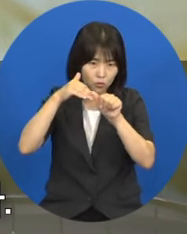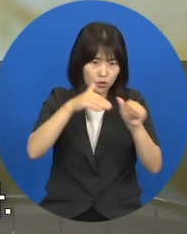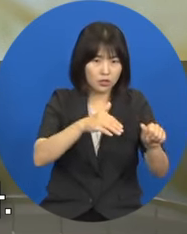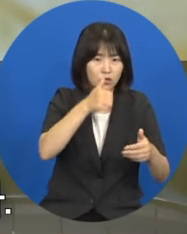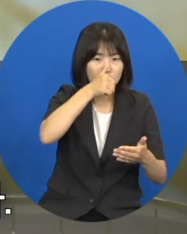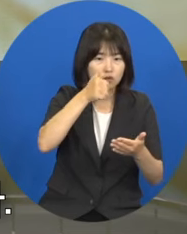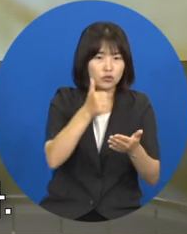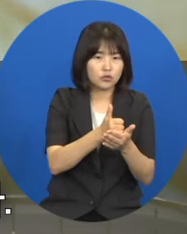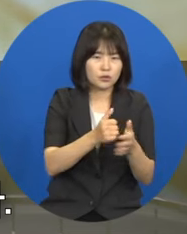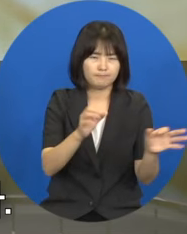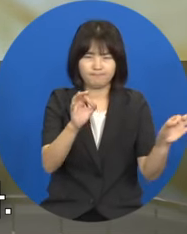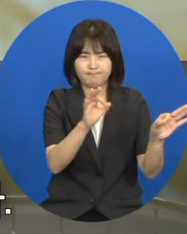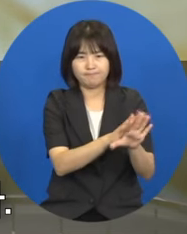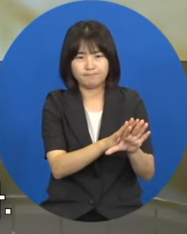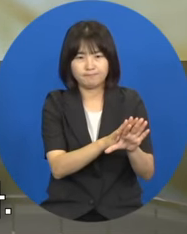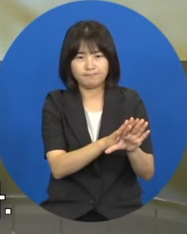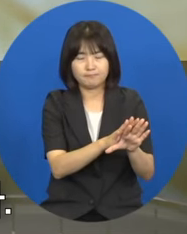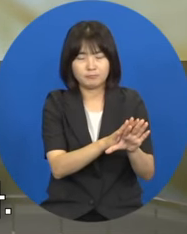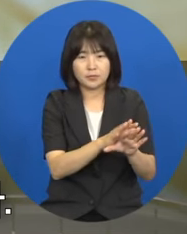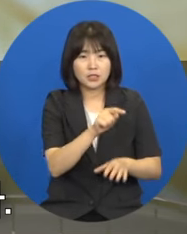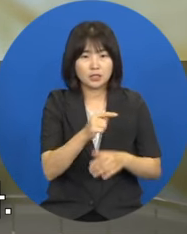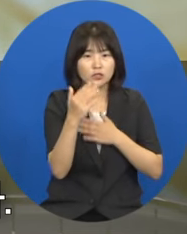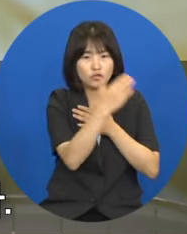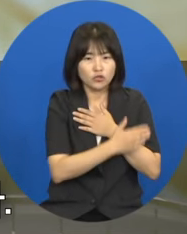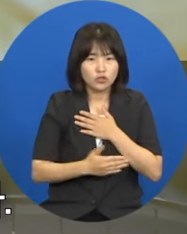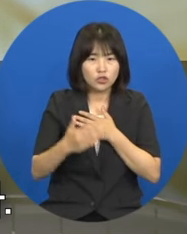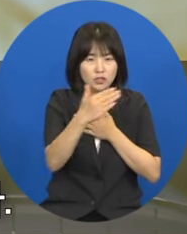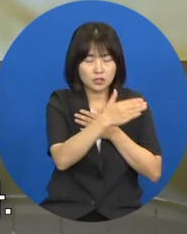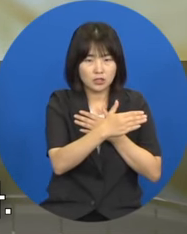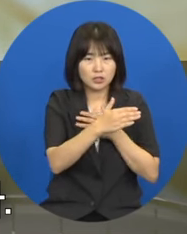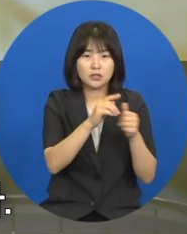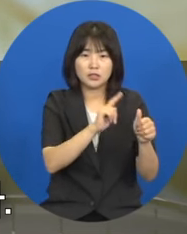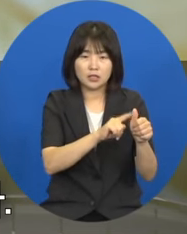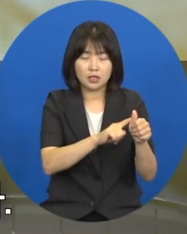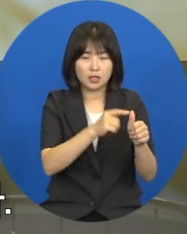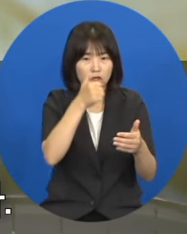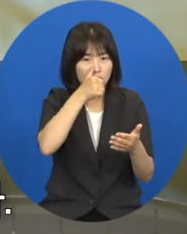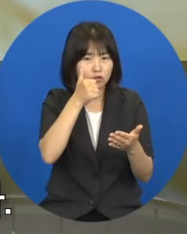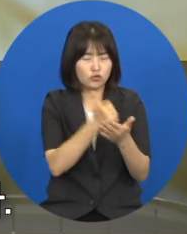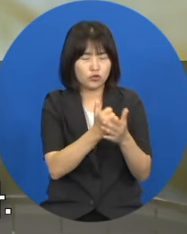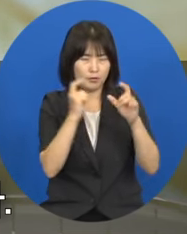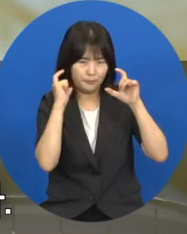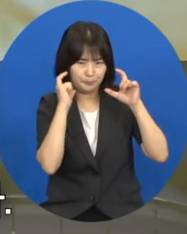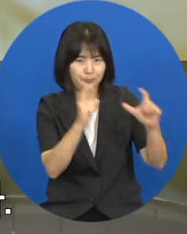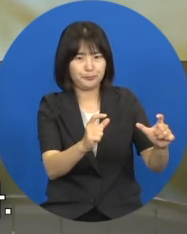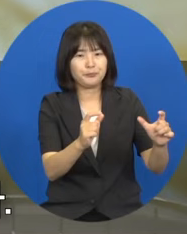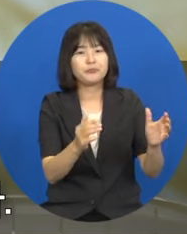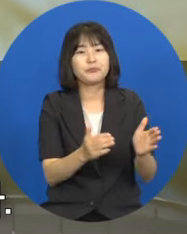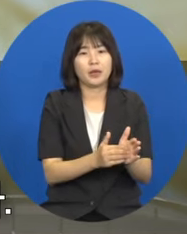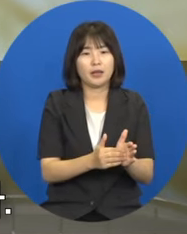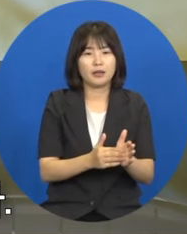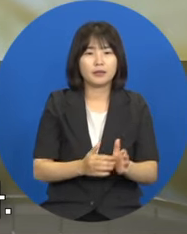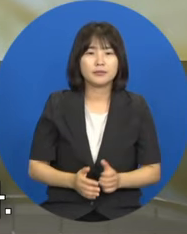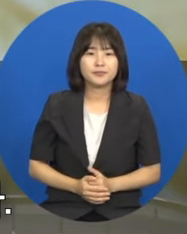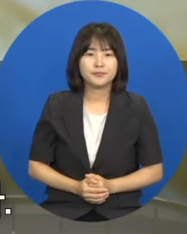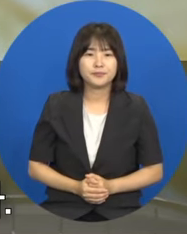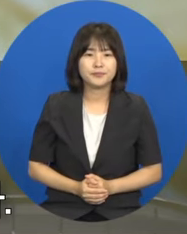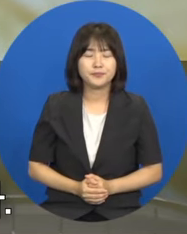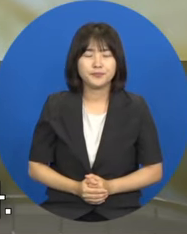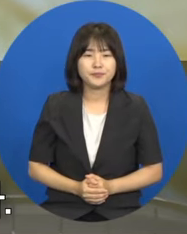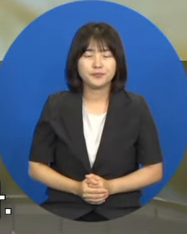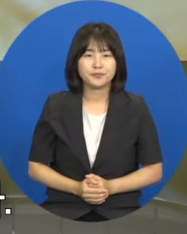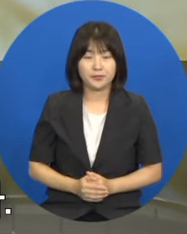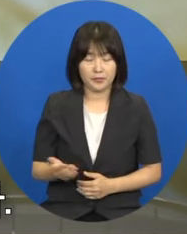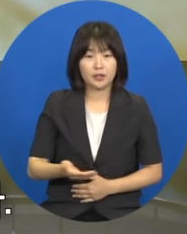보내셔서 죄를 없애시려고 그 육신에다 죄의 선고를 내리셨습니다.